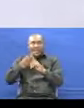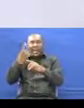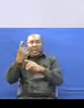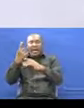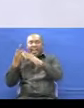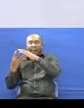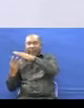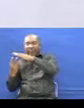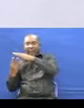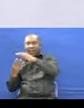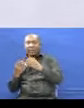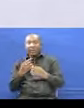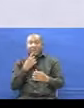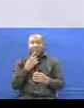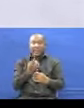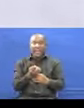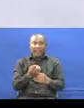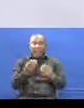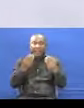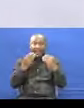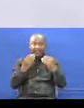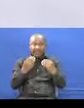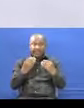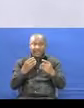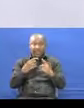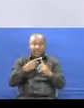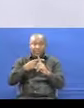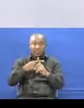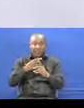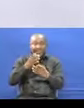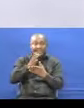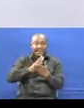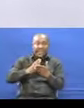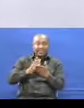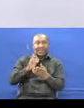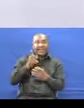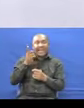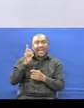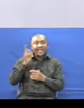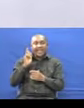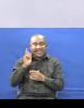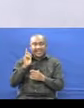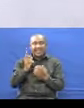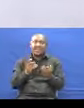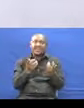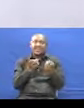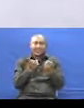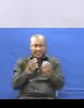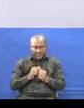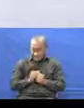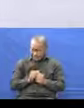Tumesema tunajifunza kujumlisha sehemu zenye asili zinazofanana, si ndio eh? Asili maana yake